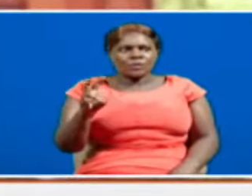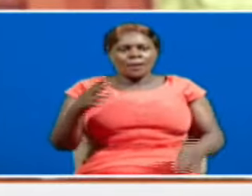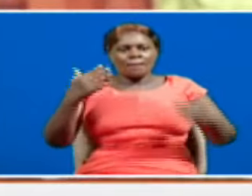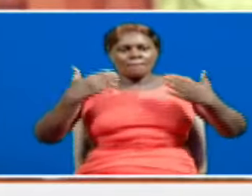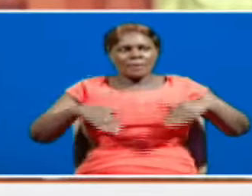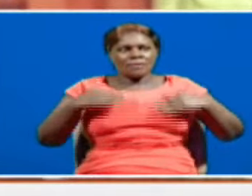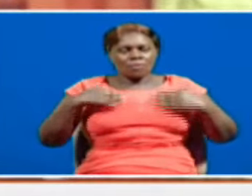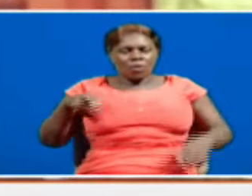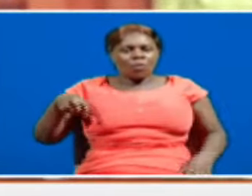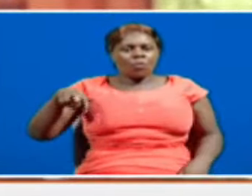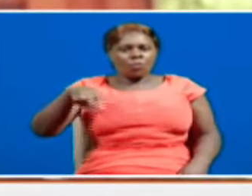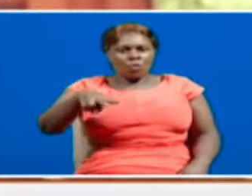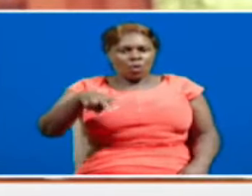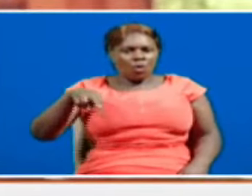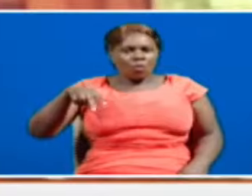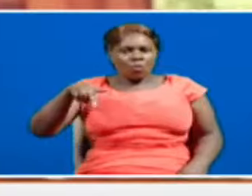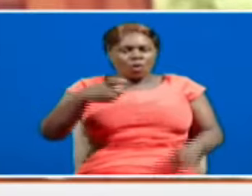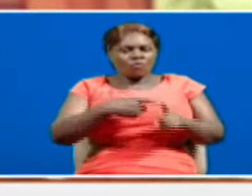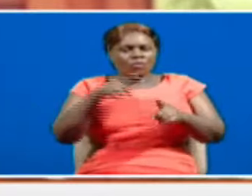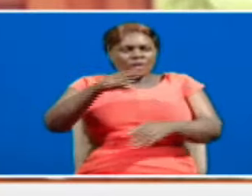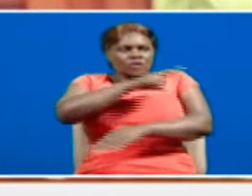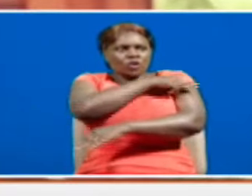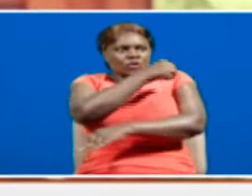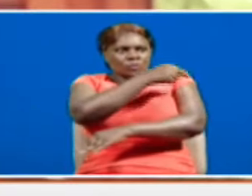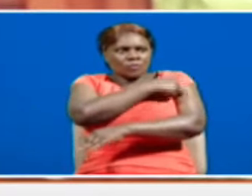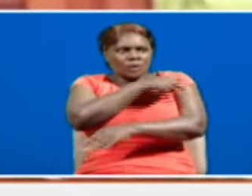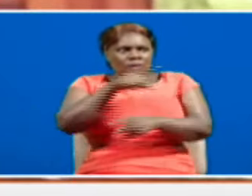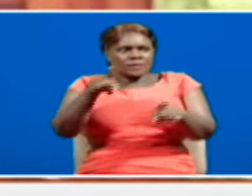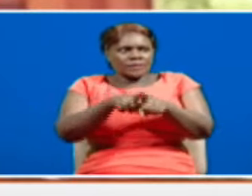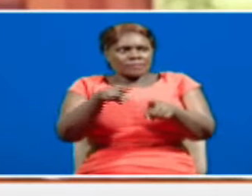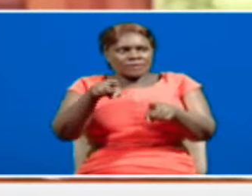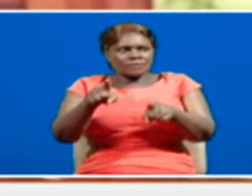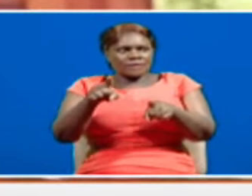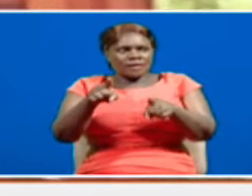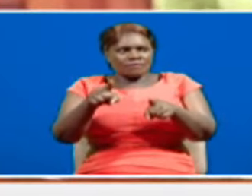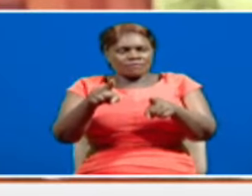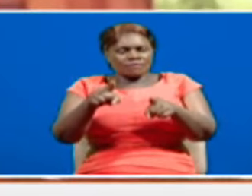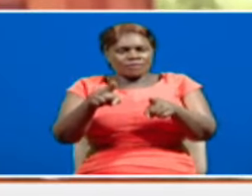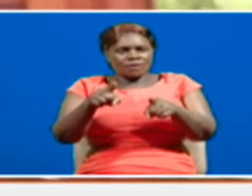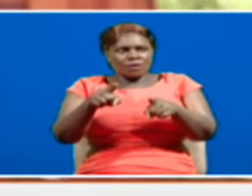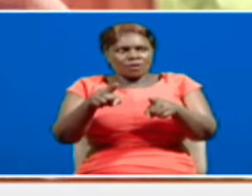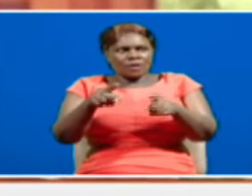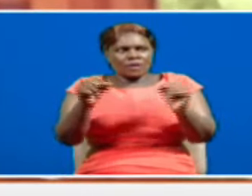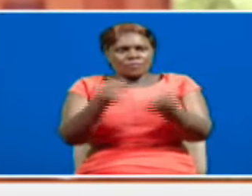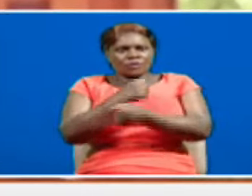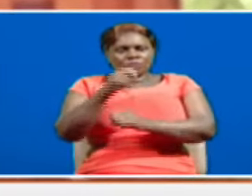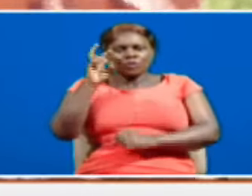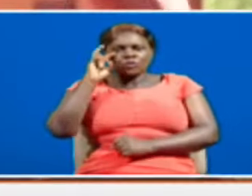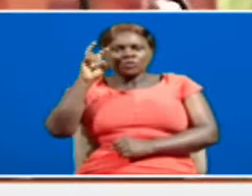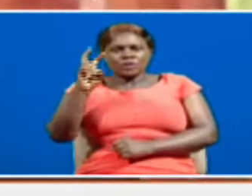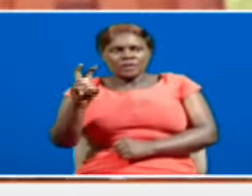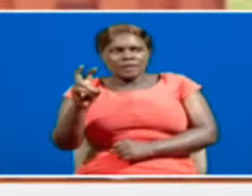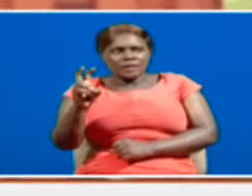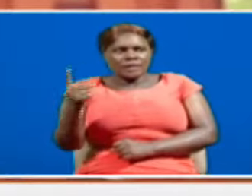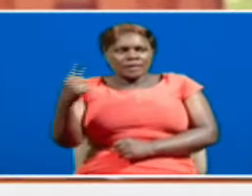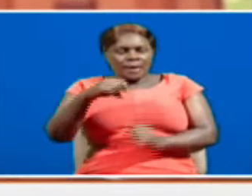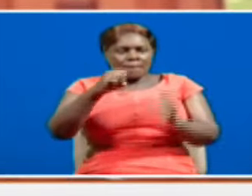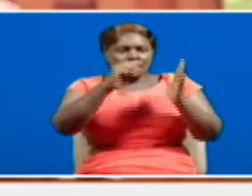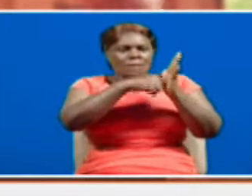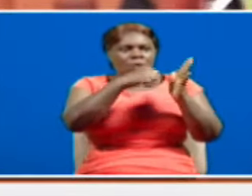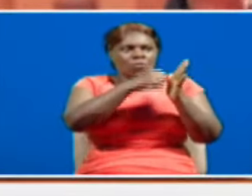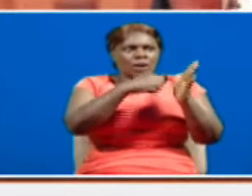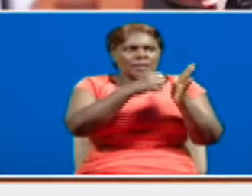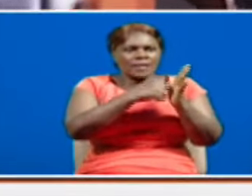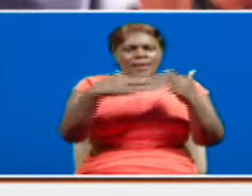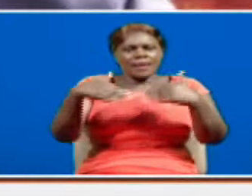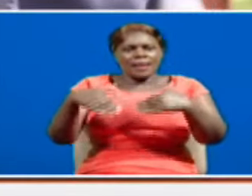people walk out of this hospital like they were in a crusade. They could not see. They came to Makueni and they